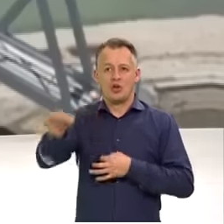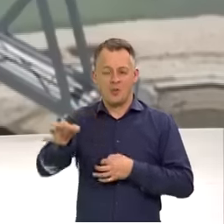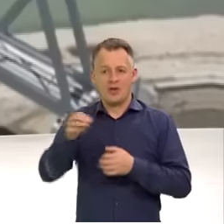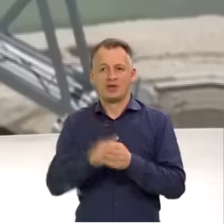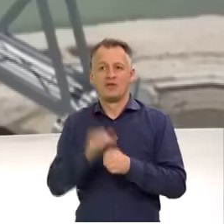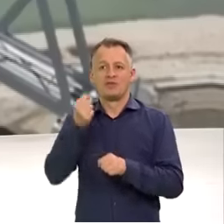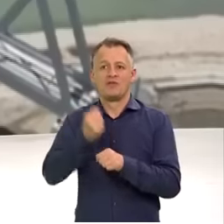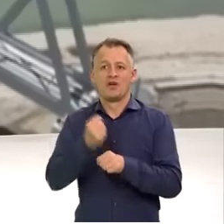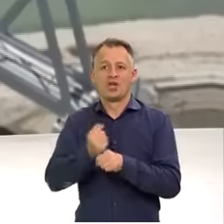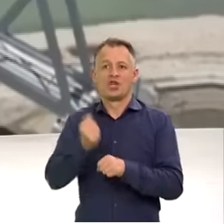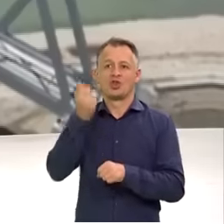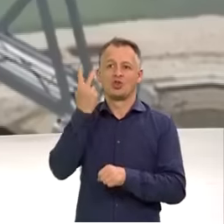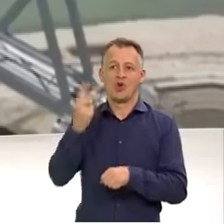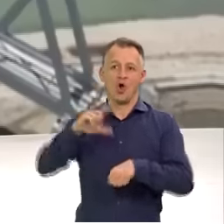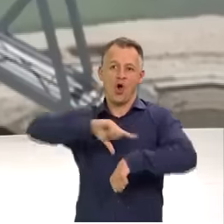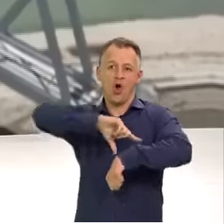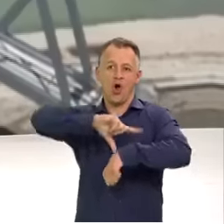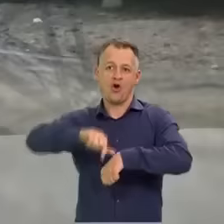mai bine de două ore.